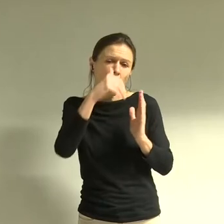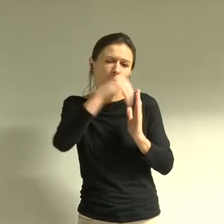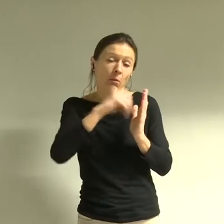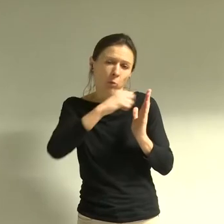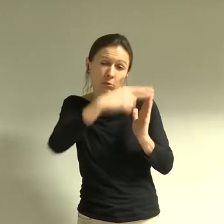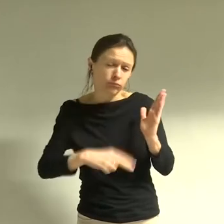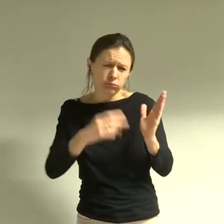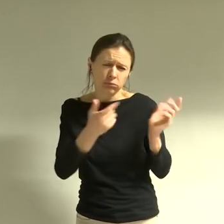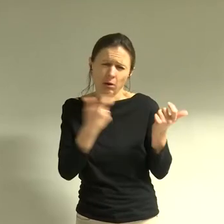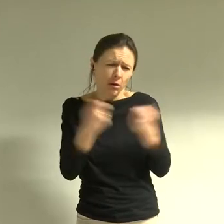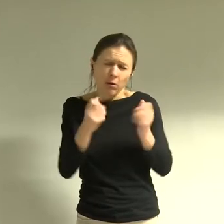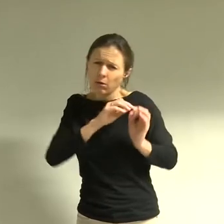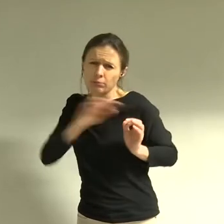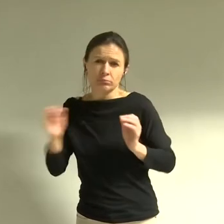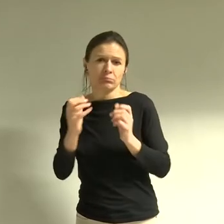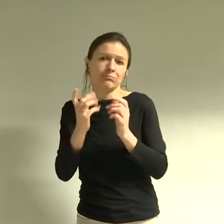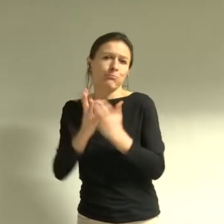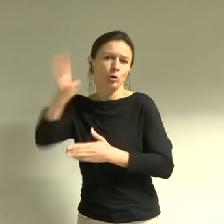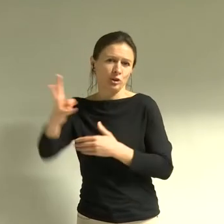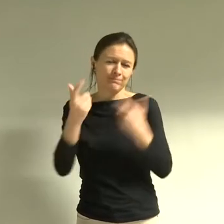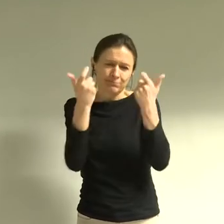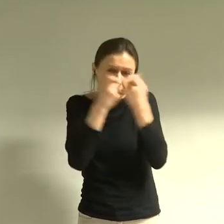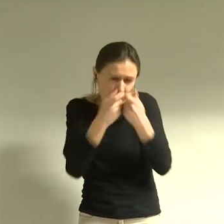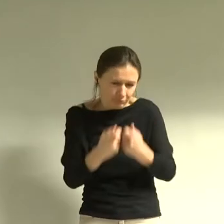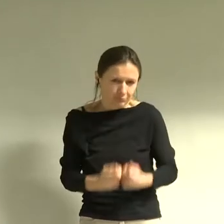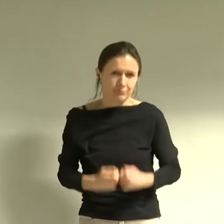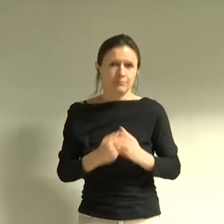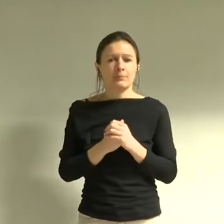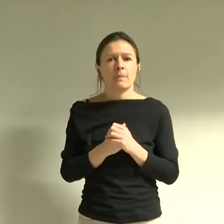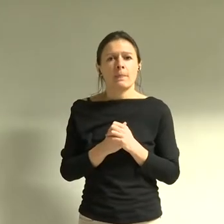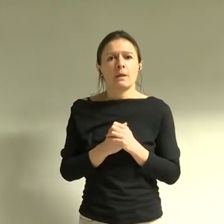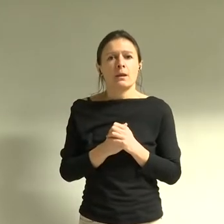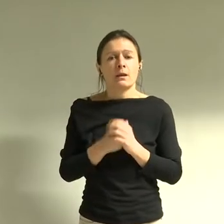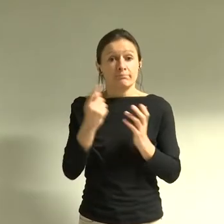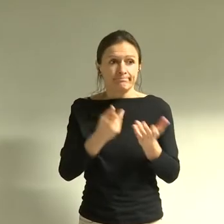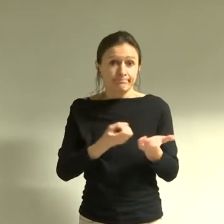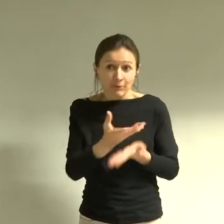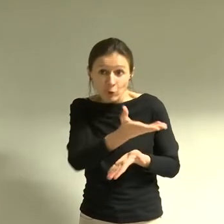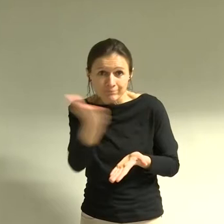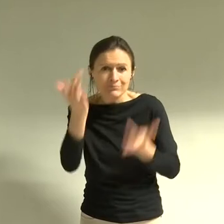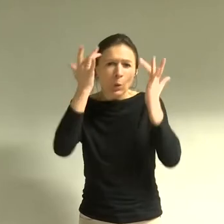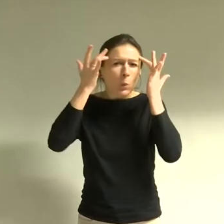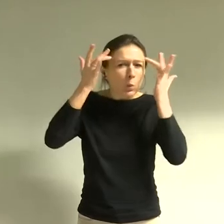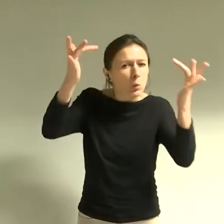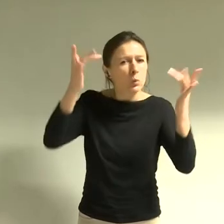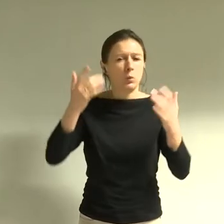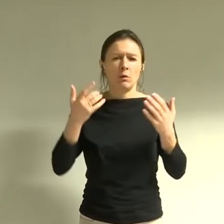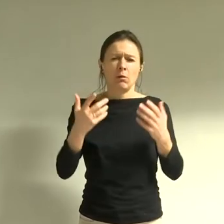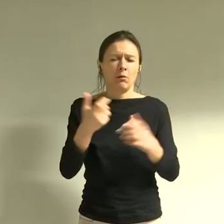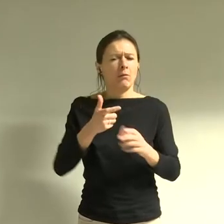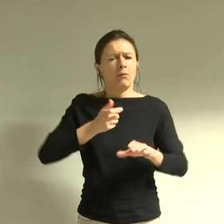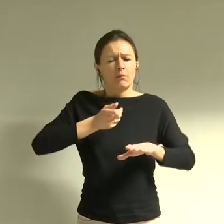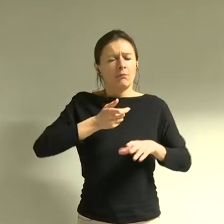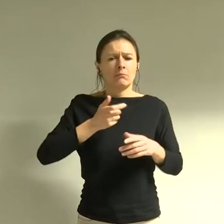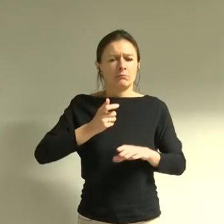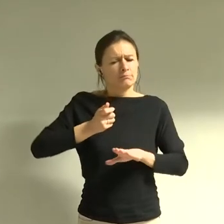le projet présenté ci dessus c'est donc l'occasion de nous rappeler toutes et tous que la culture est bien ancré dans son gré dans la société telle que nous la